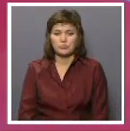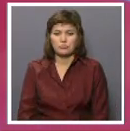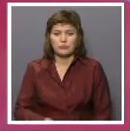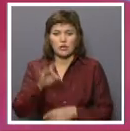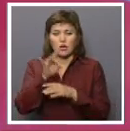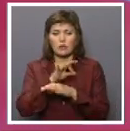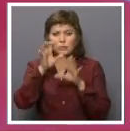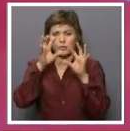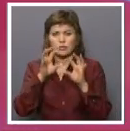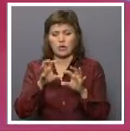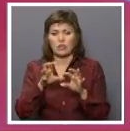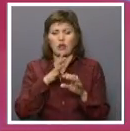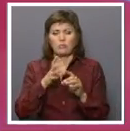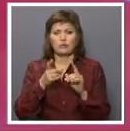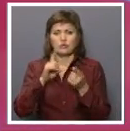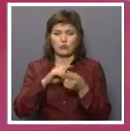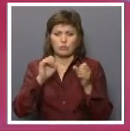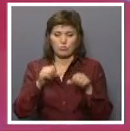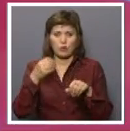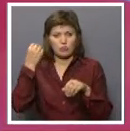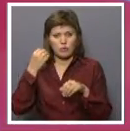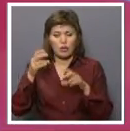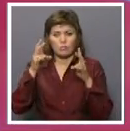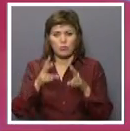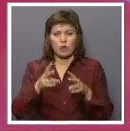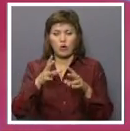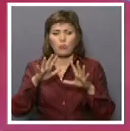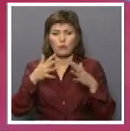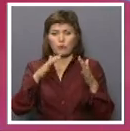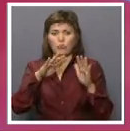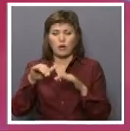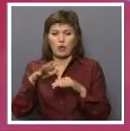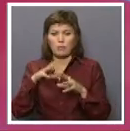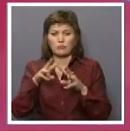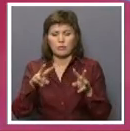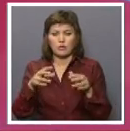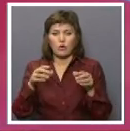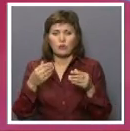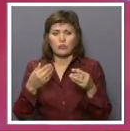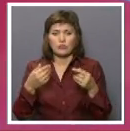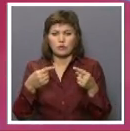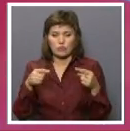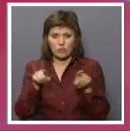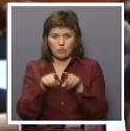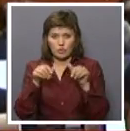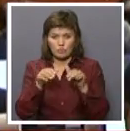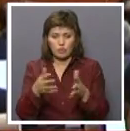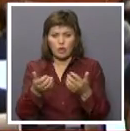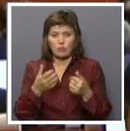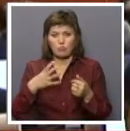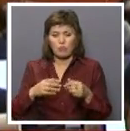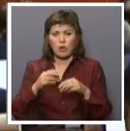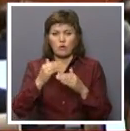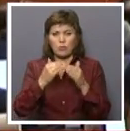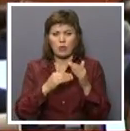Дин туралы заң өзгеріске ұшырау мүмкін. Ақтөбедегі лаңкестік оқиғадан кейін мәжілісмендер осындай шешім қабылдамақшы. Төменгі